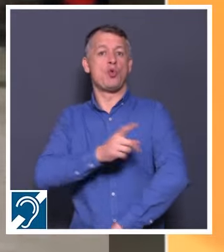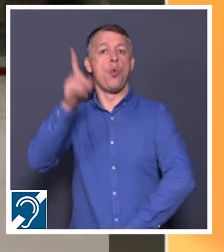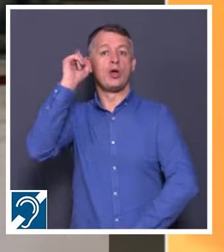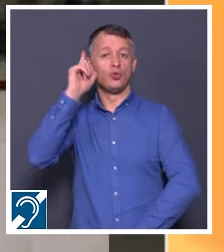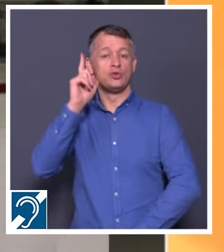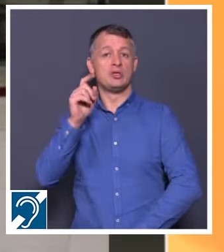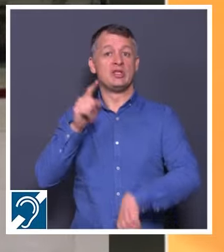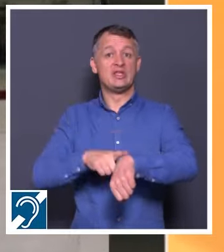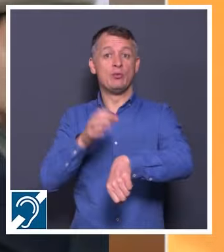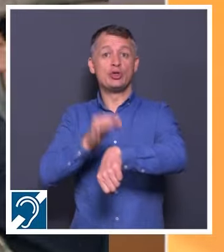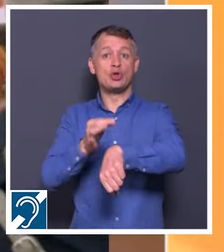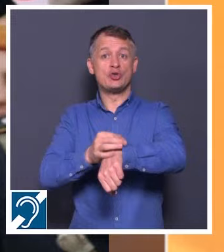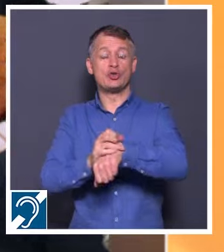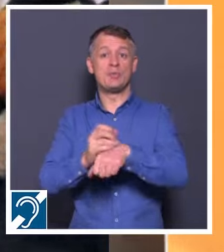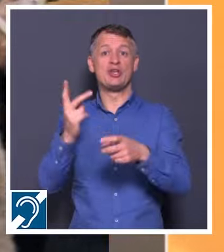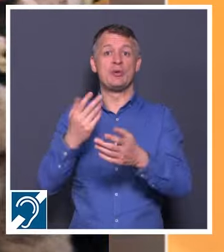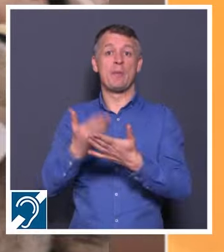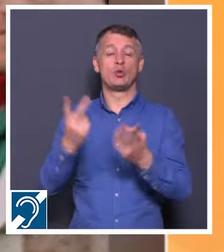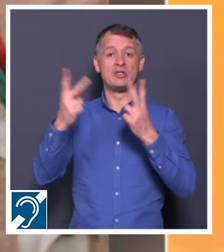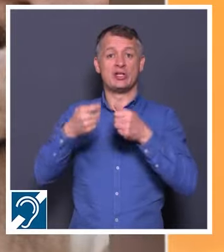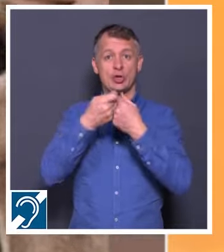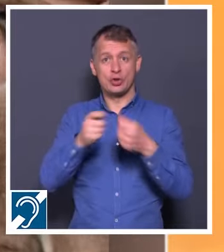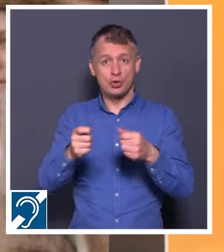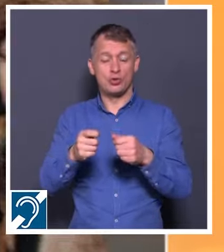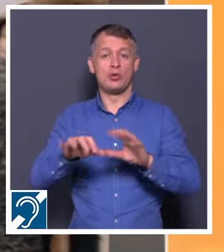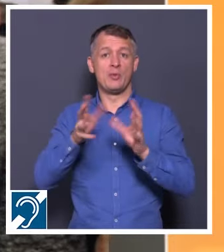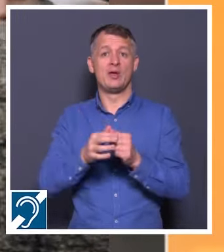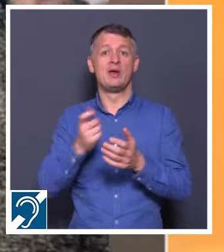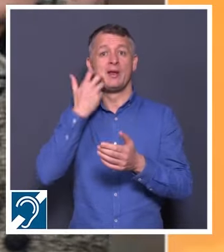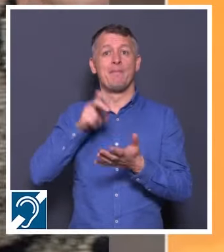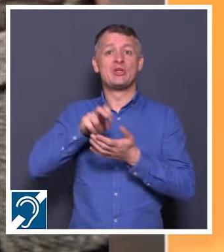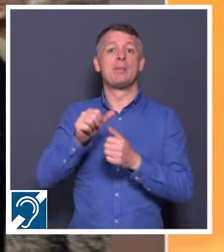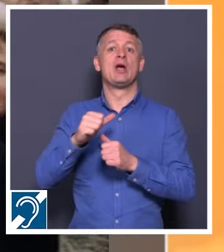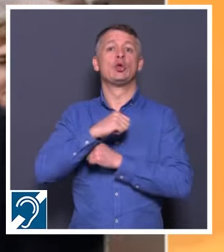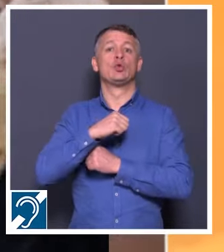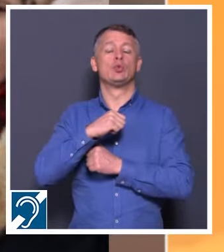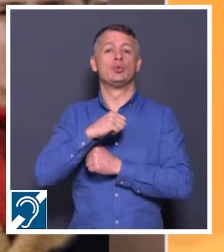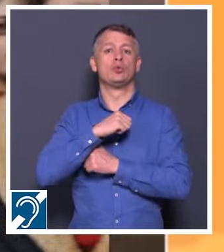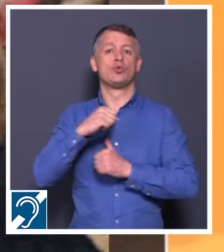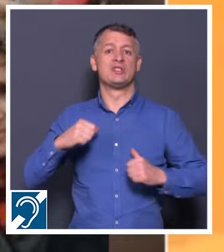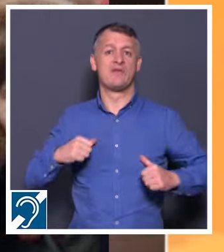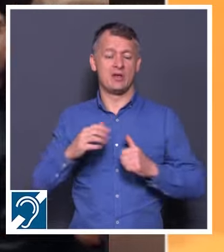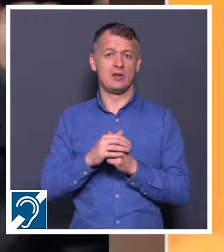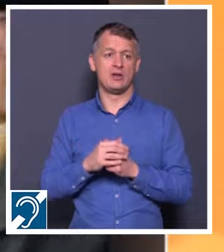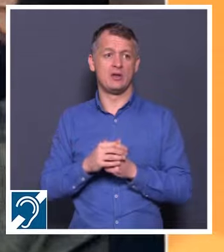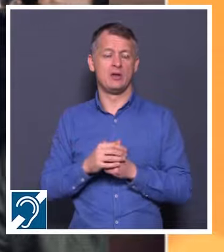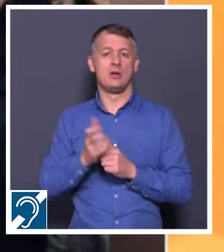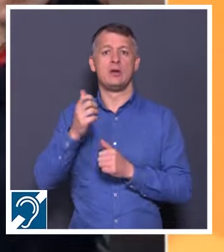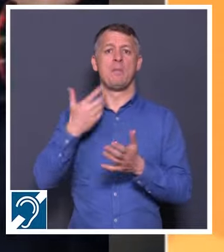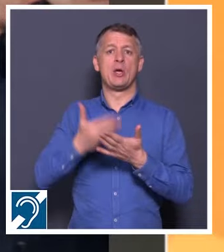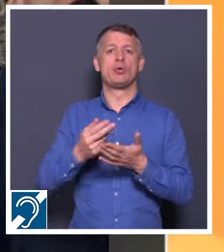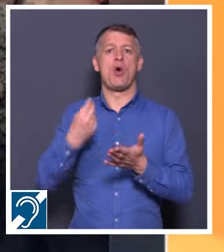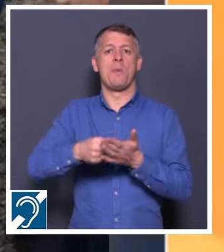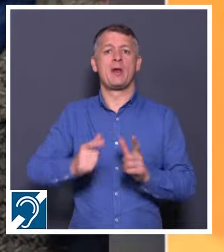să spun așa pe înțelesul tuturor, de câte ori mergeam spre Turnul Severin ca să ne luăm blugi sau